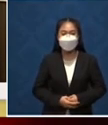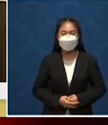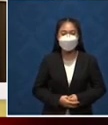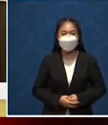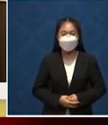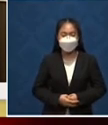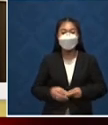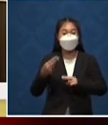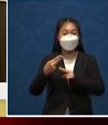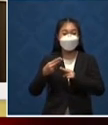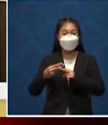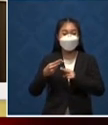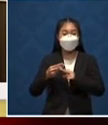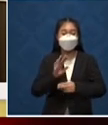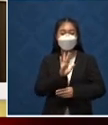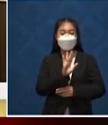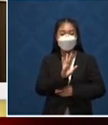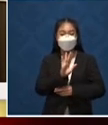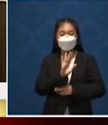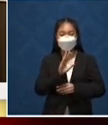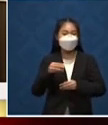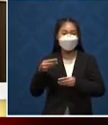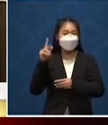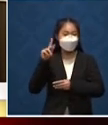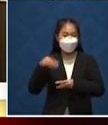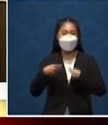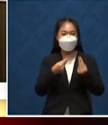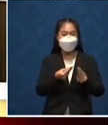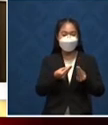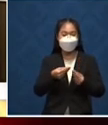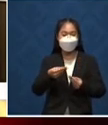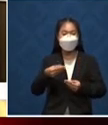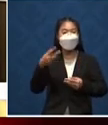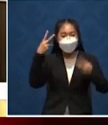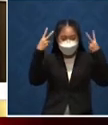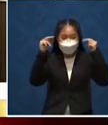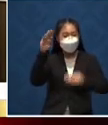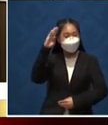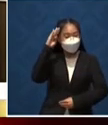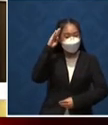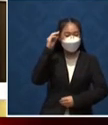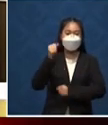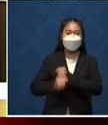ฉายาท่านนายกรัฐมนตรีคนดีที่เราเห็นอยู่เป็น8ปีที่8